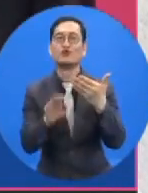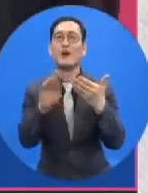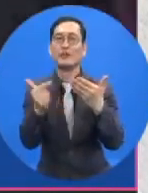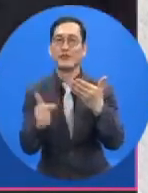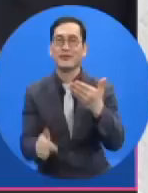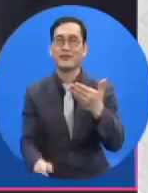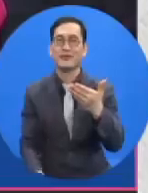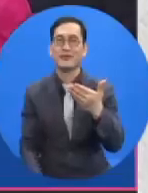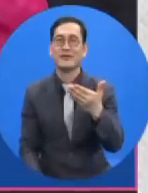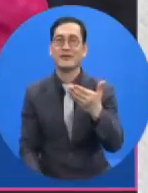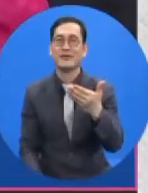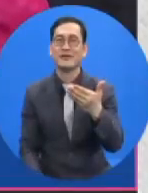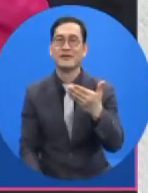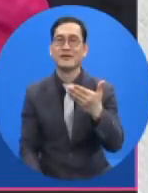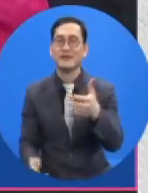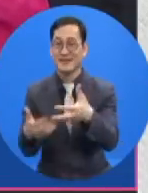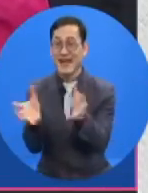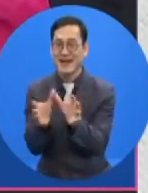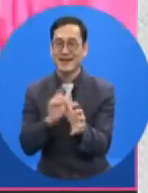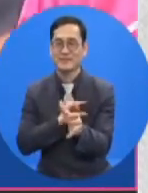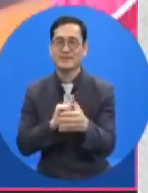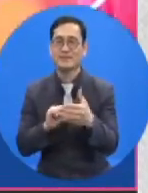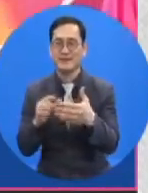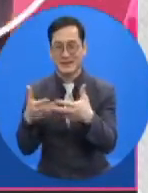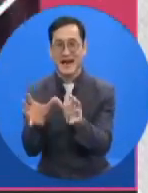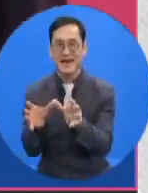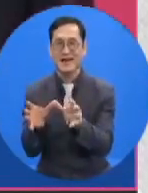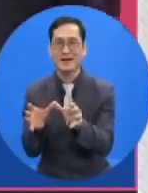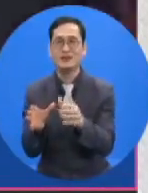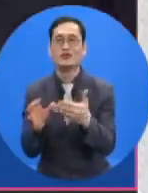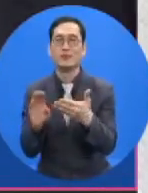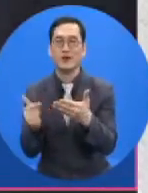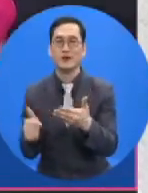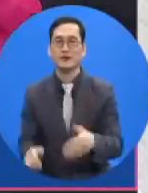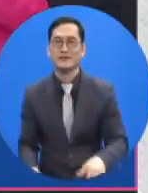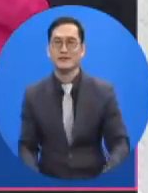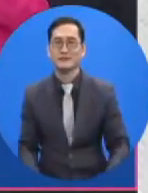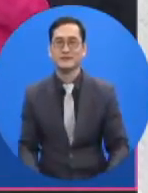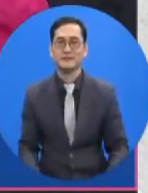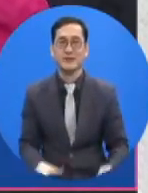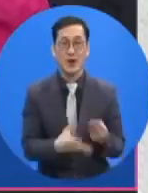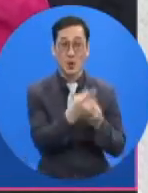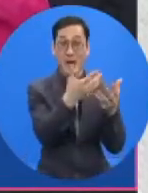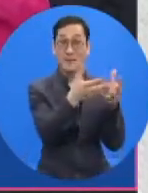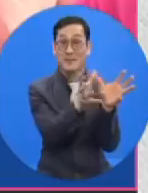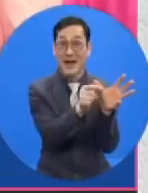이제 미래 동합당이다 보니까 이제 이구동성으로 저를 밀어주세요. 그러니까